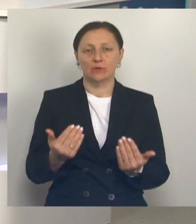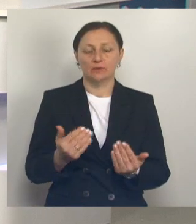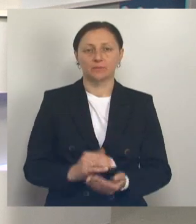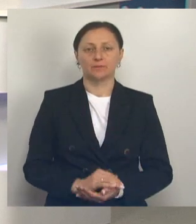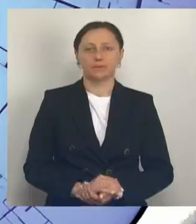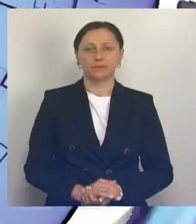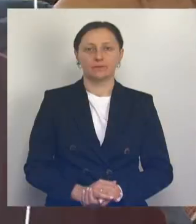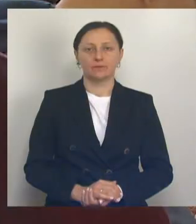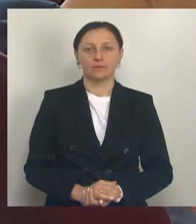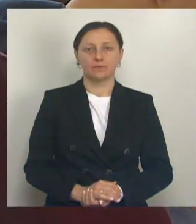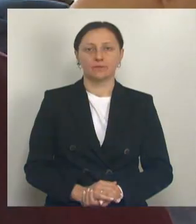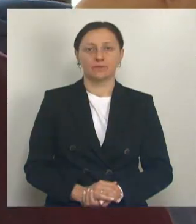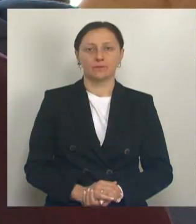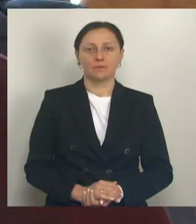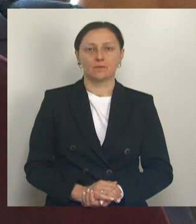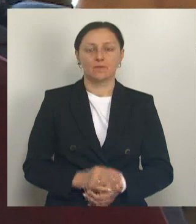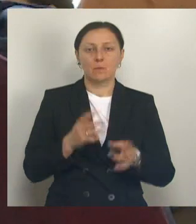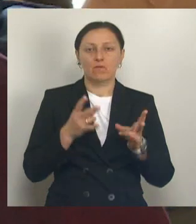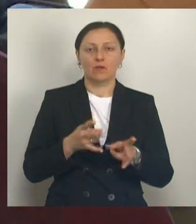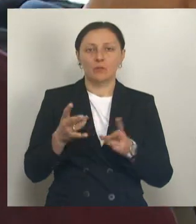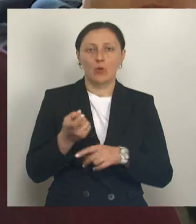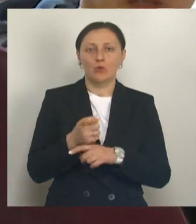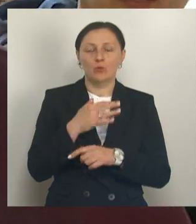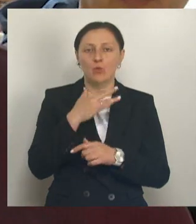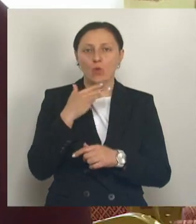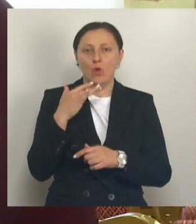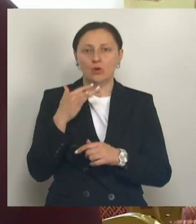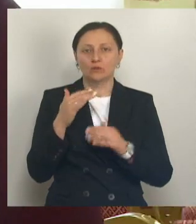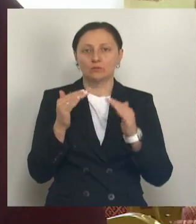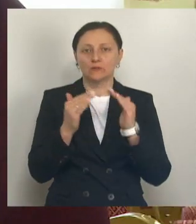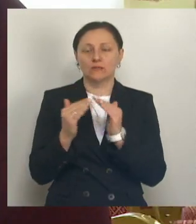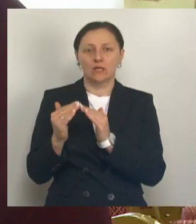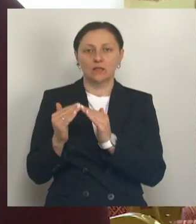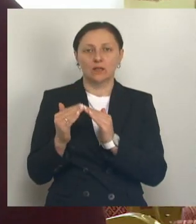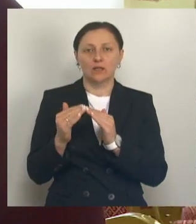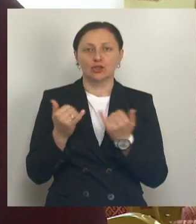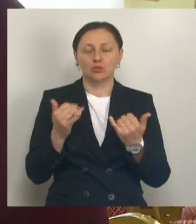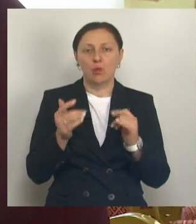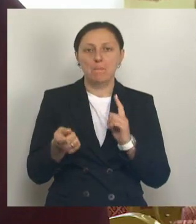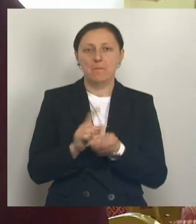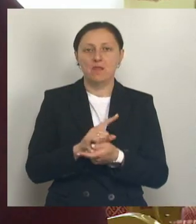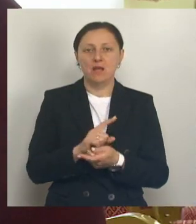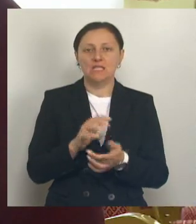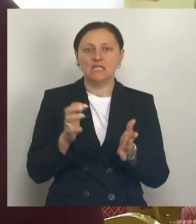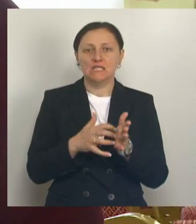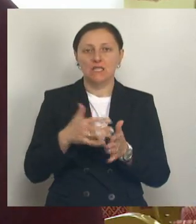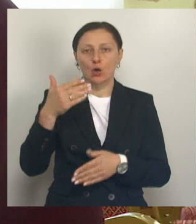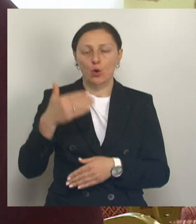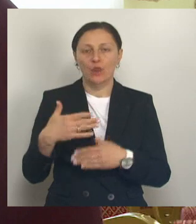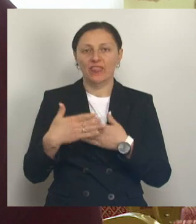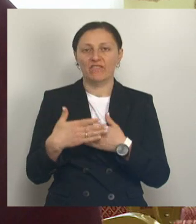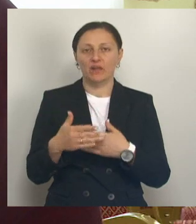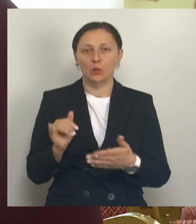этом выпуске пострадала очень сильно здание торгового центра Теперь будем менять стекло двери ремонтировать